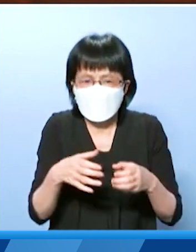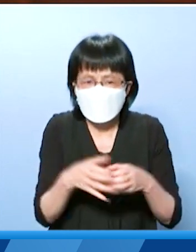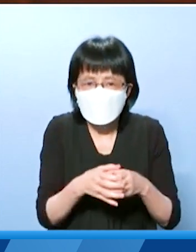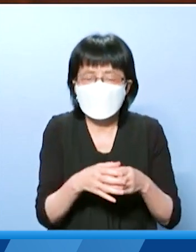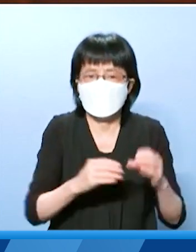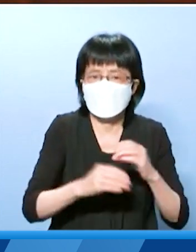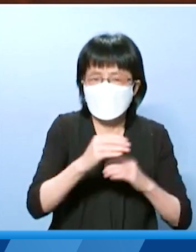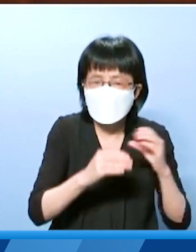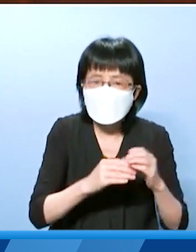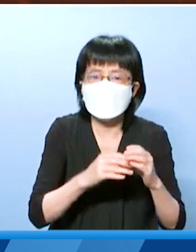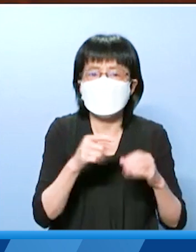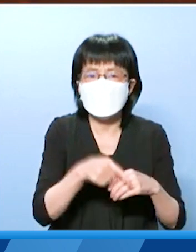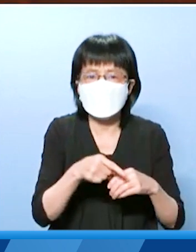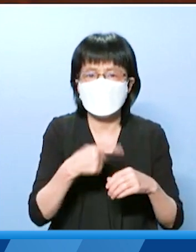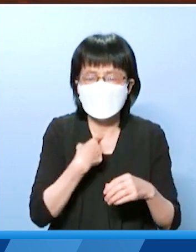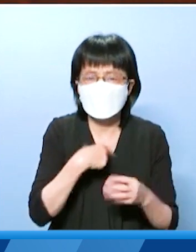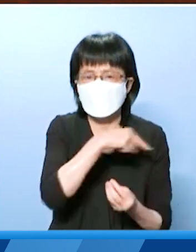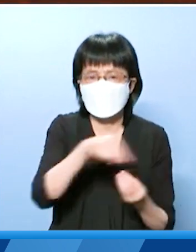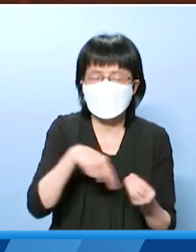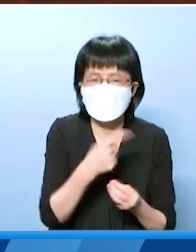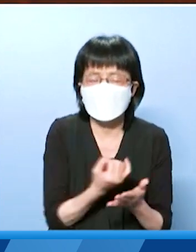程進行環評程序等。